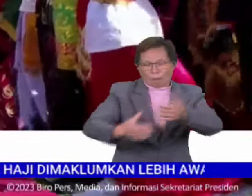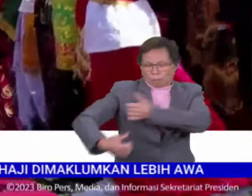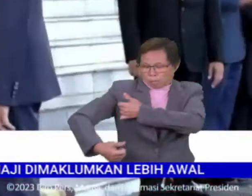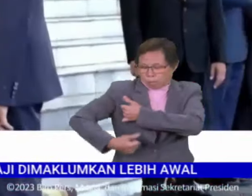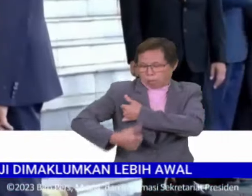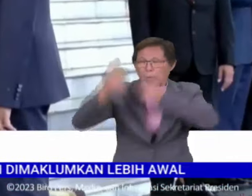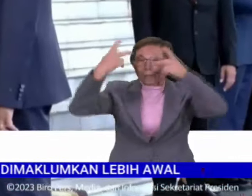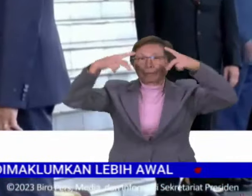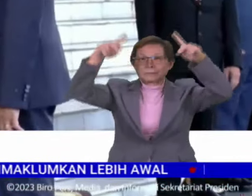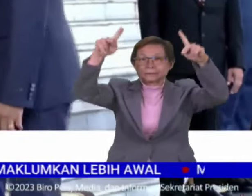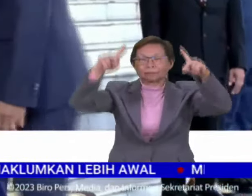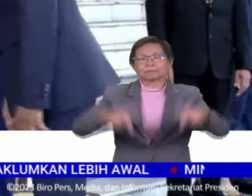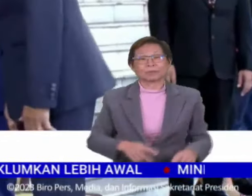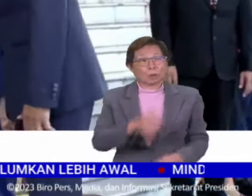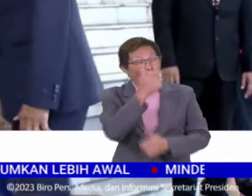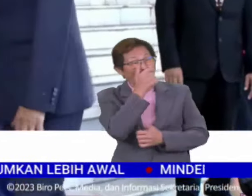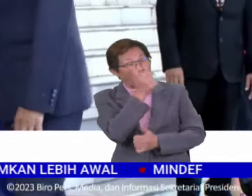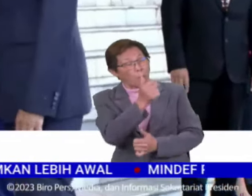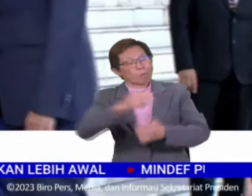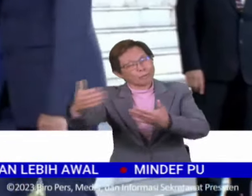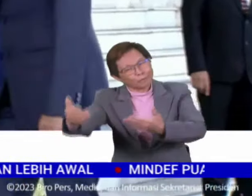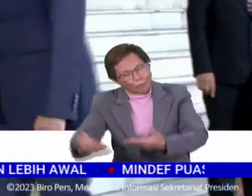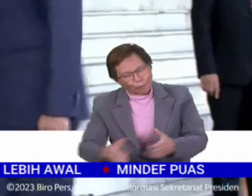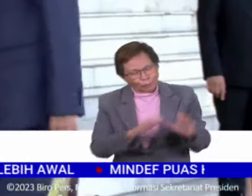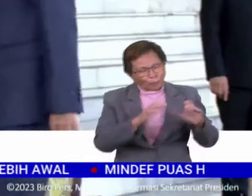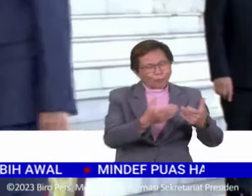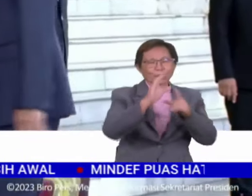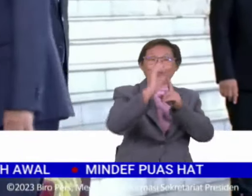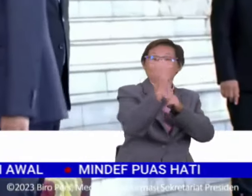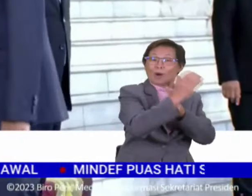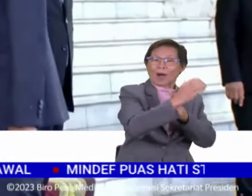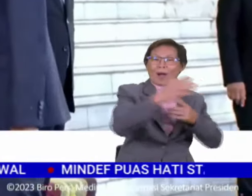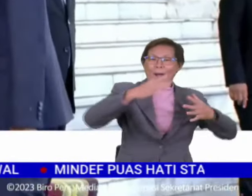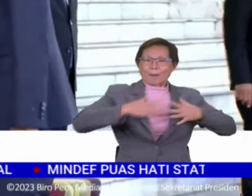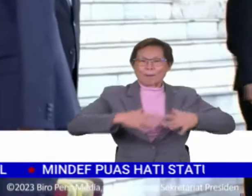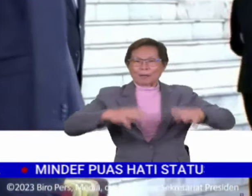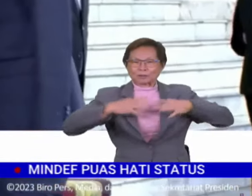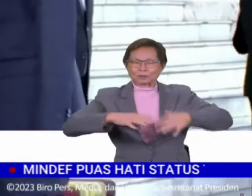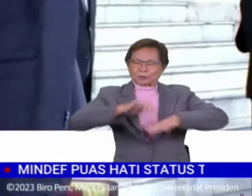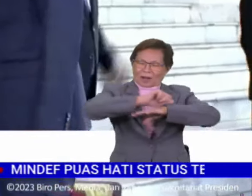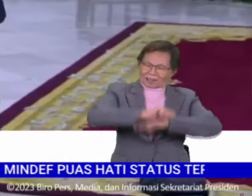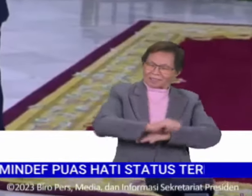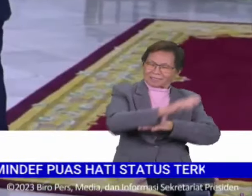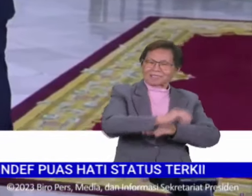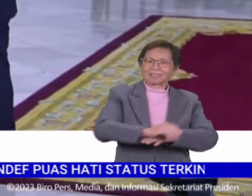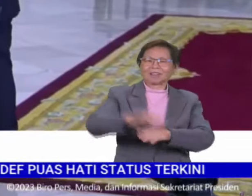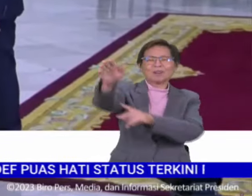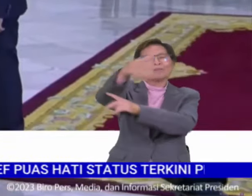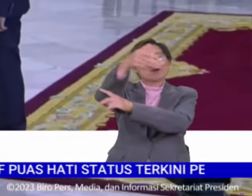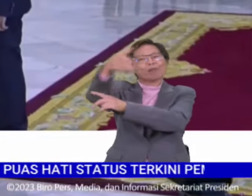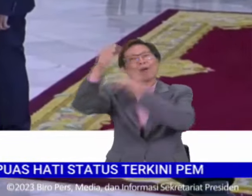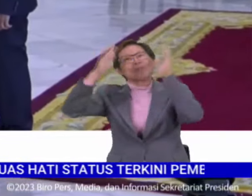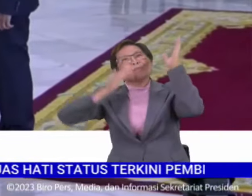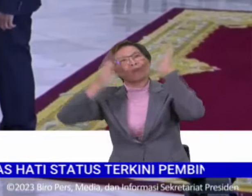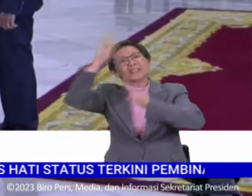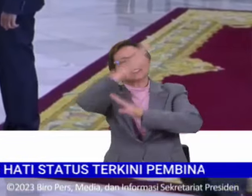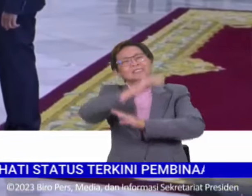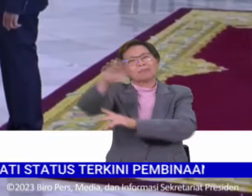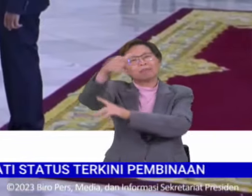Keselamatan Presiden. Menariknya, beliau disambut kumpulan kebudayaan berpakaian baju adat dan mengibarkan bendera Malaysia